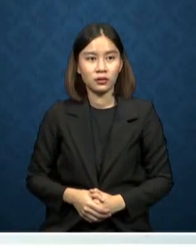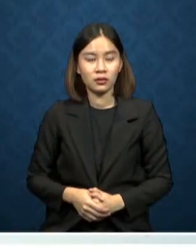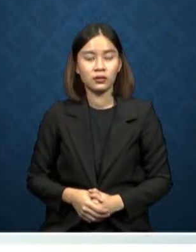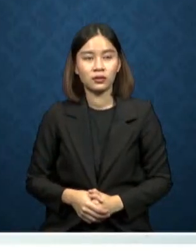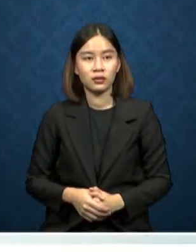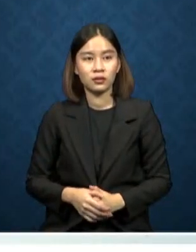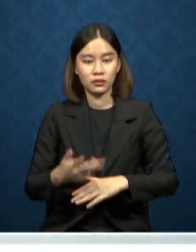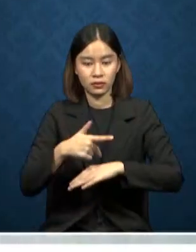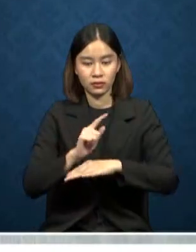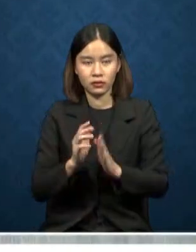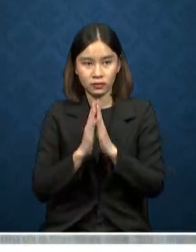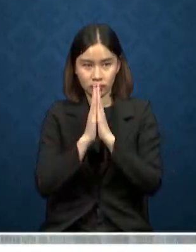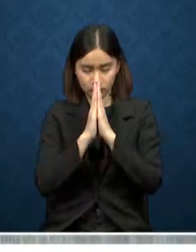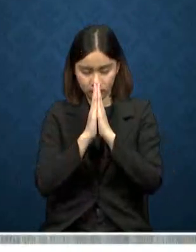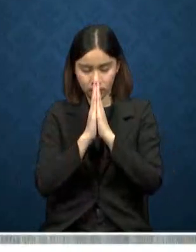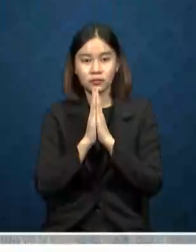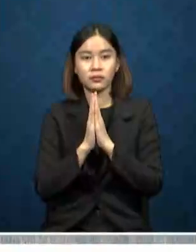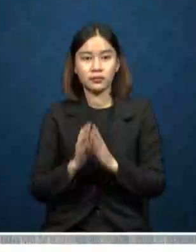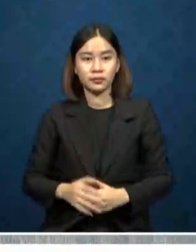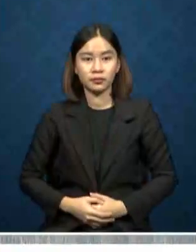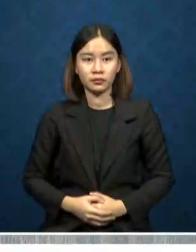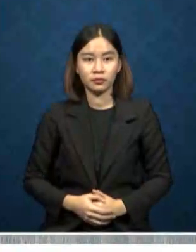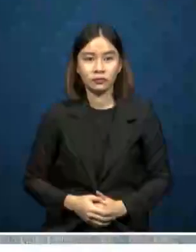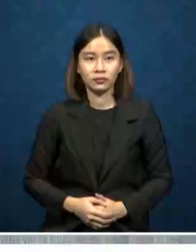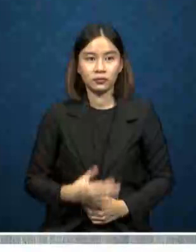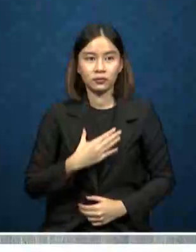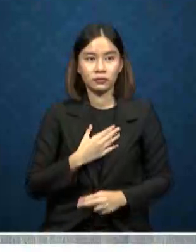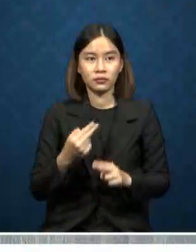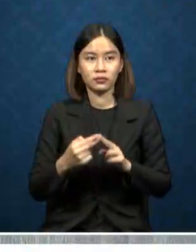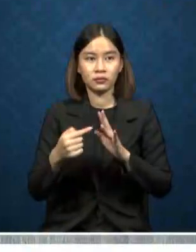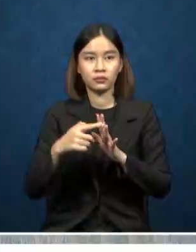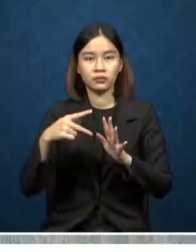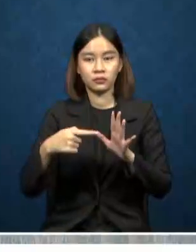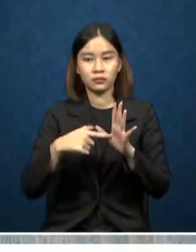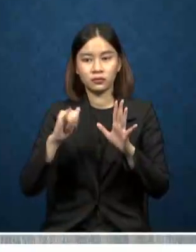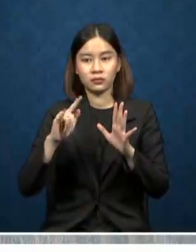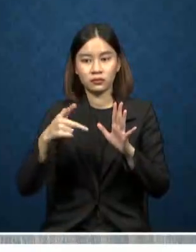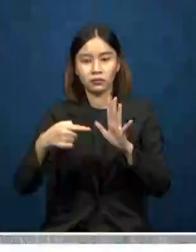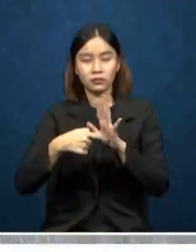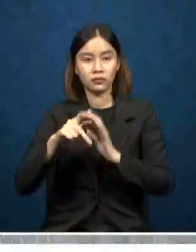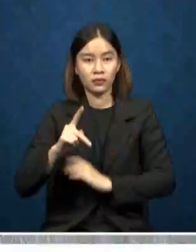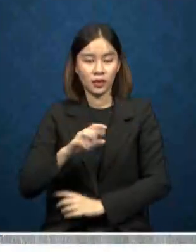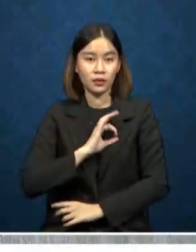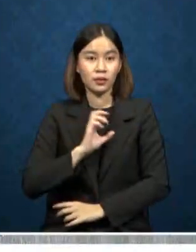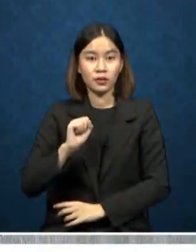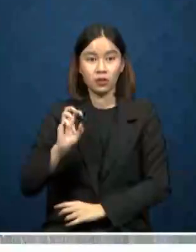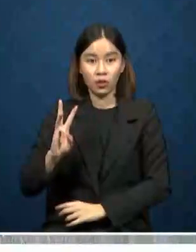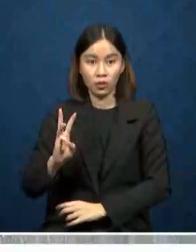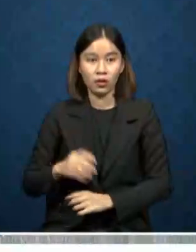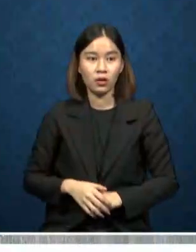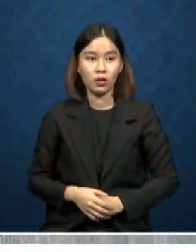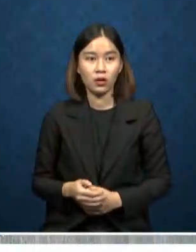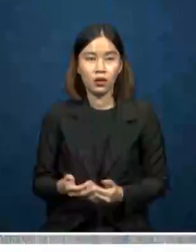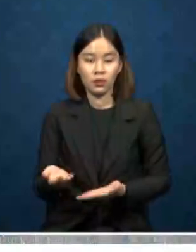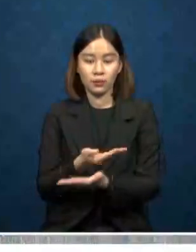ค่ะกราบเรียนท่านประธานวุฒิสภาที่เคารพดิฉันนางเพ็ญภักสรีทองสมาชิกวุฒิสภาจะ